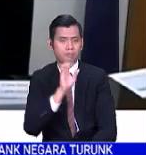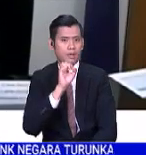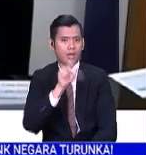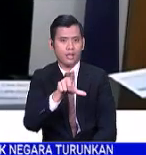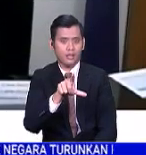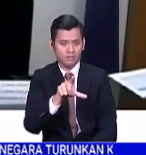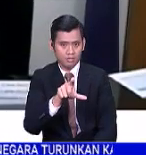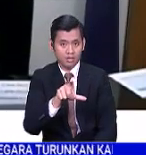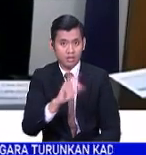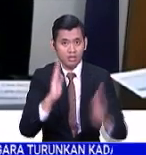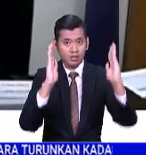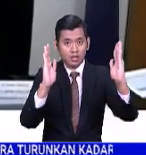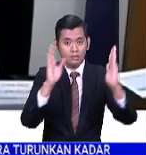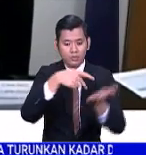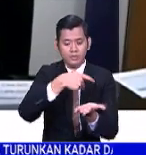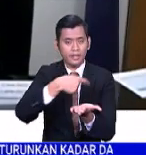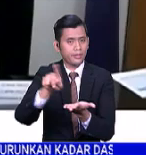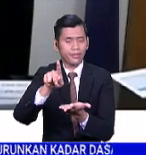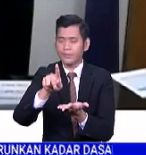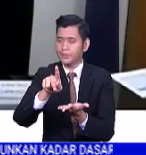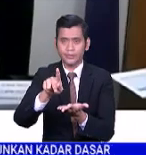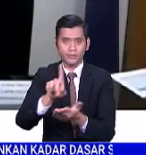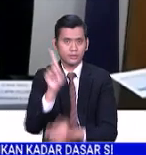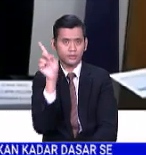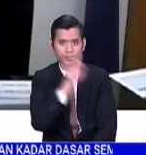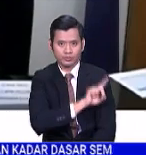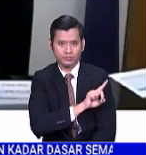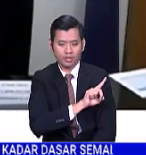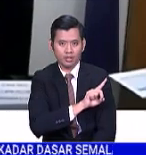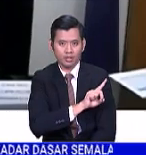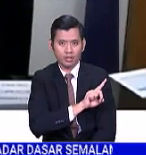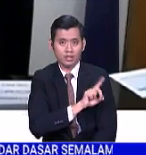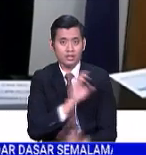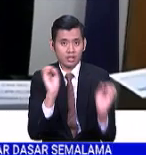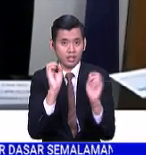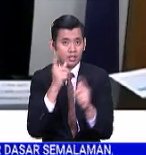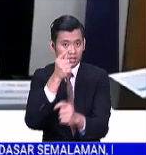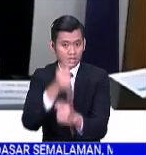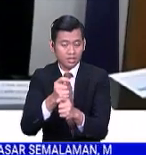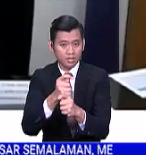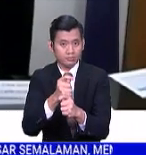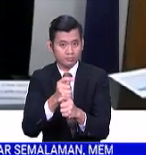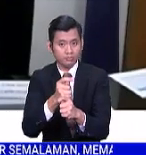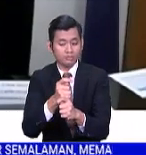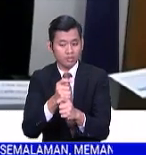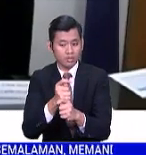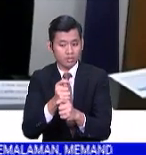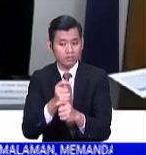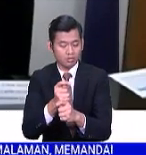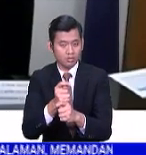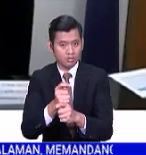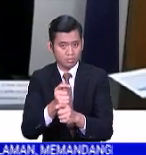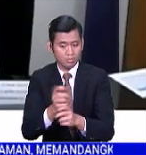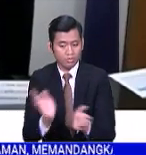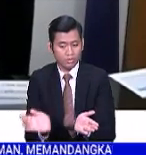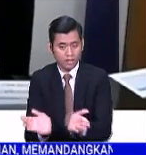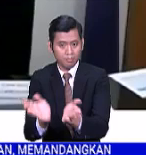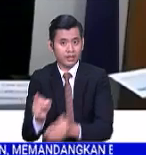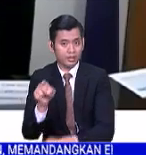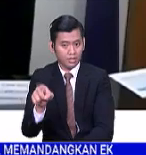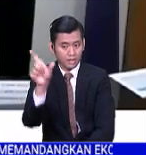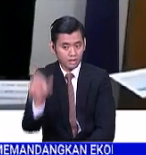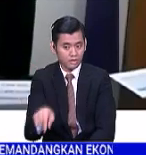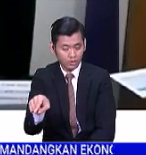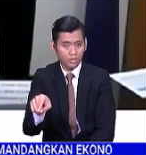dapati tempoh bayaran pun tidak ditentukan terpulang pada Along untuk